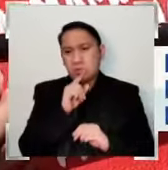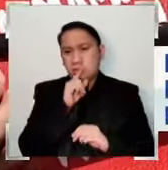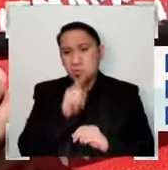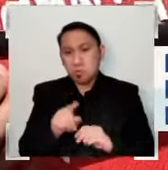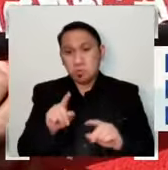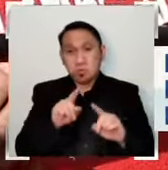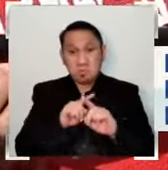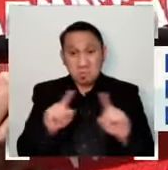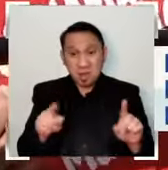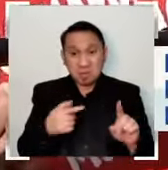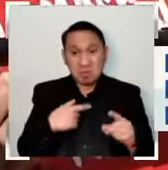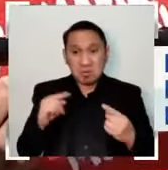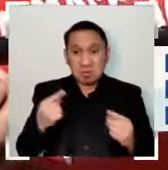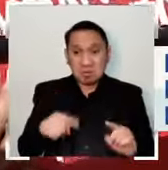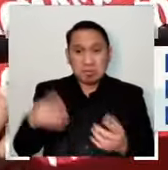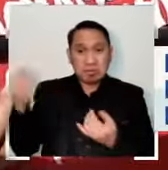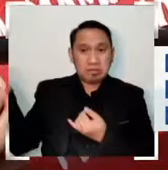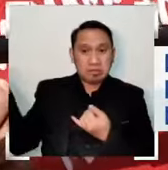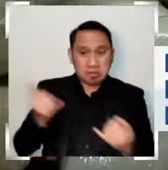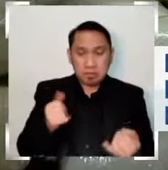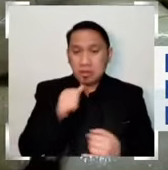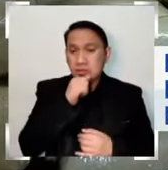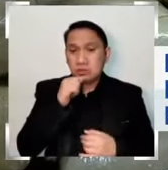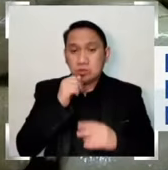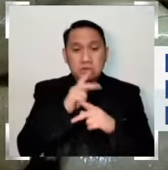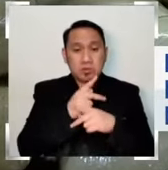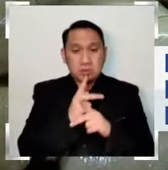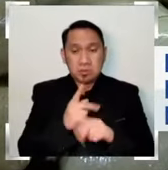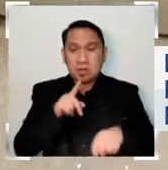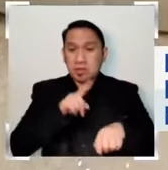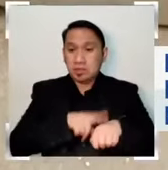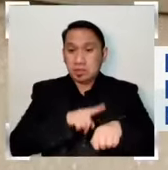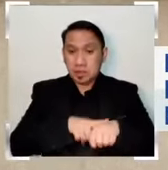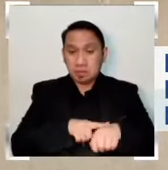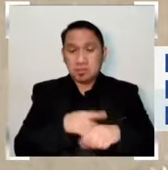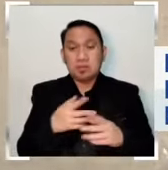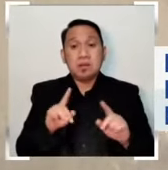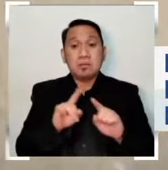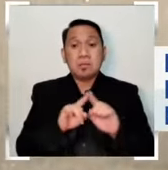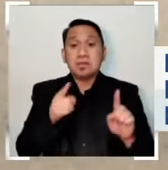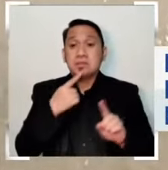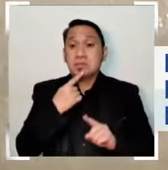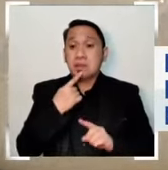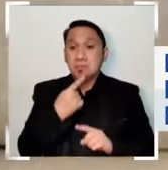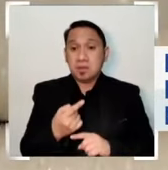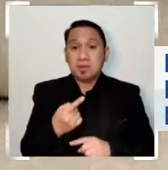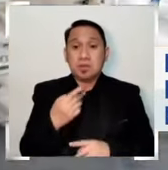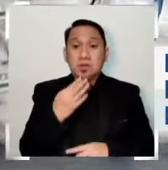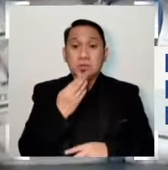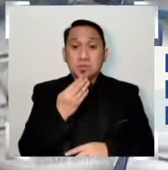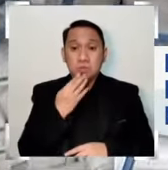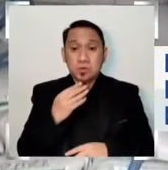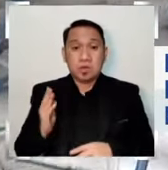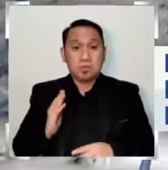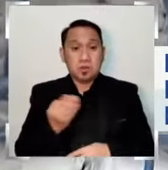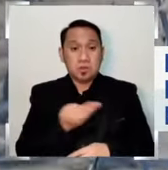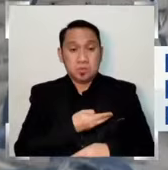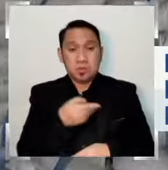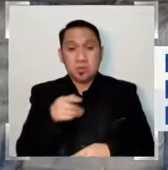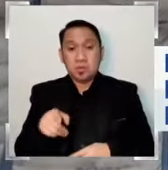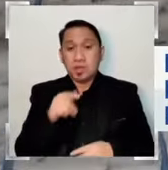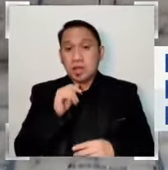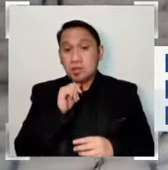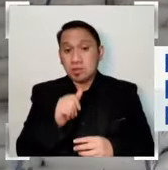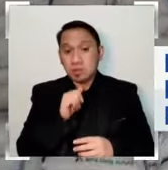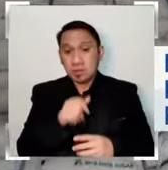agricultural product sa panahon ng nagaanihan. Pero sabi ng Sugar Board, hindi tatamaan ng mga local farmers sa pagpasok ng mga